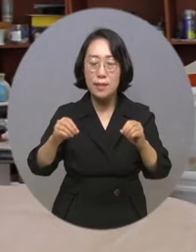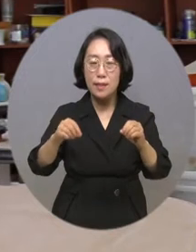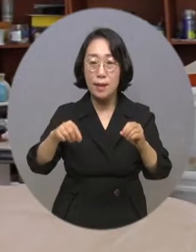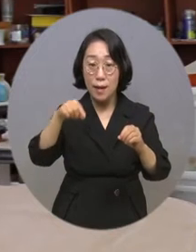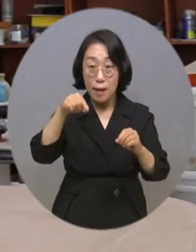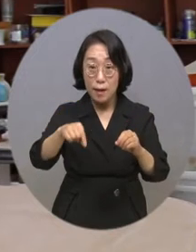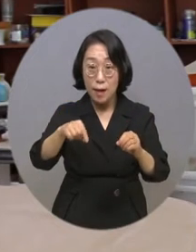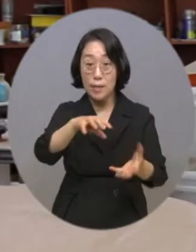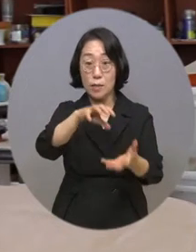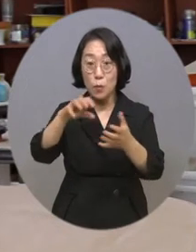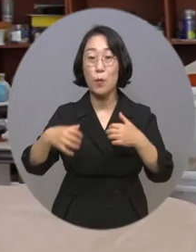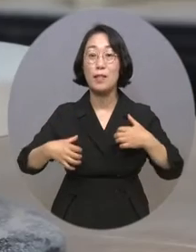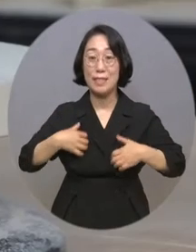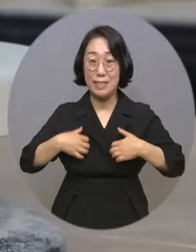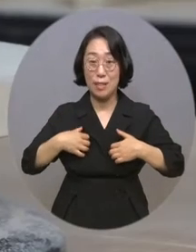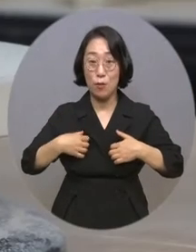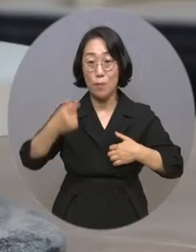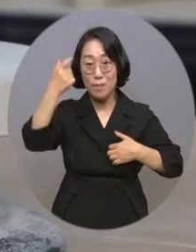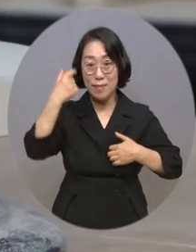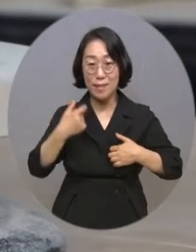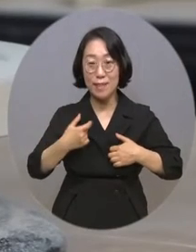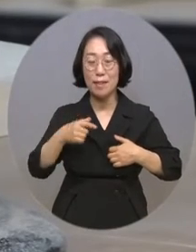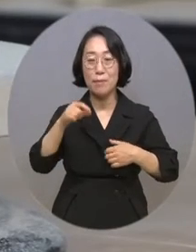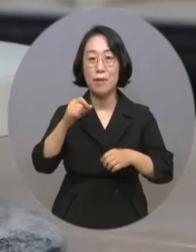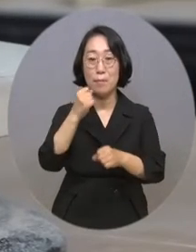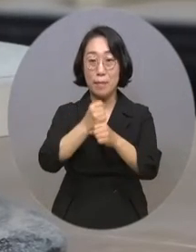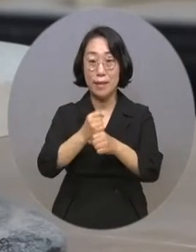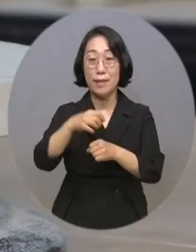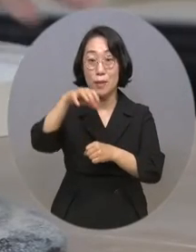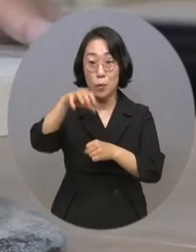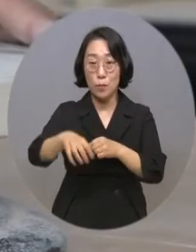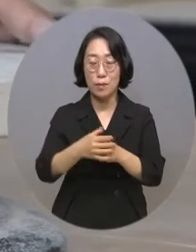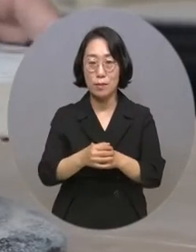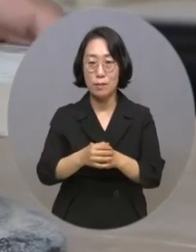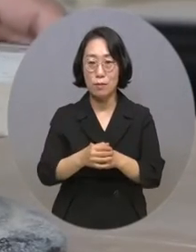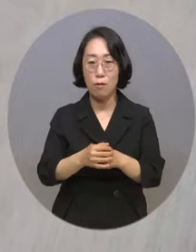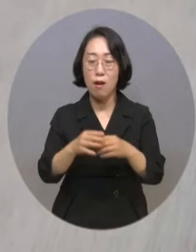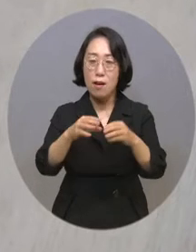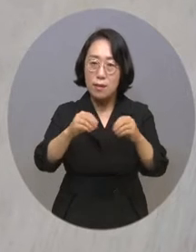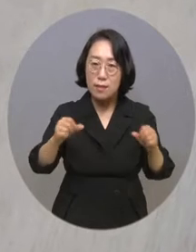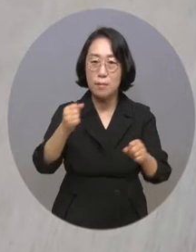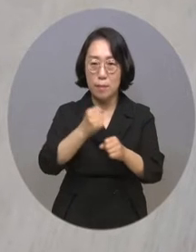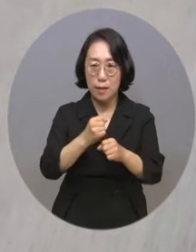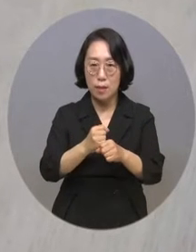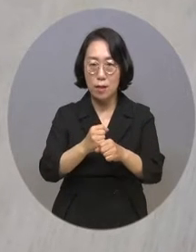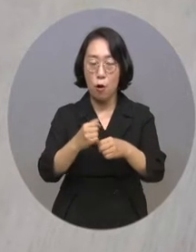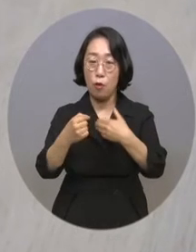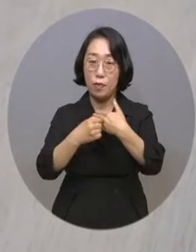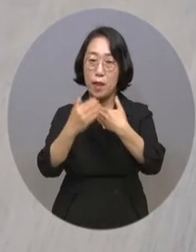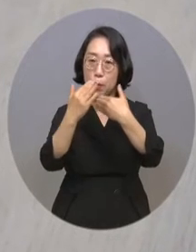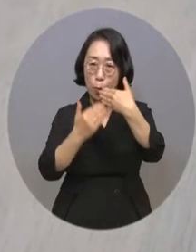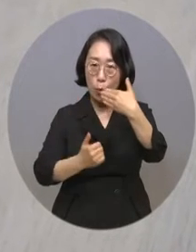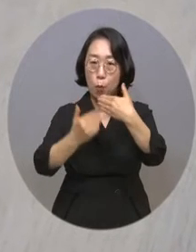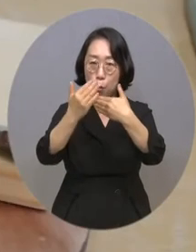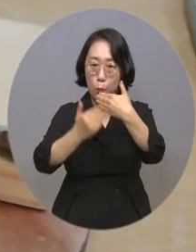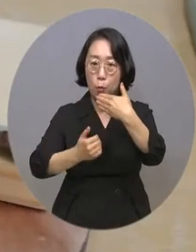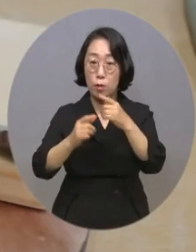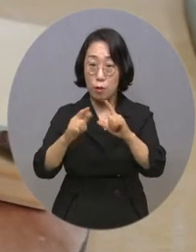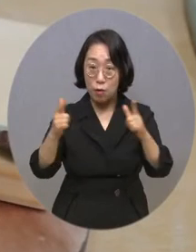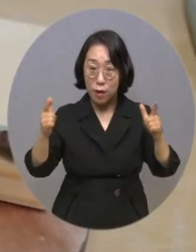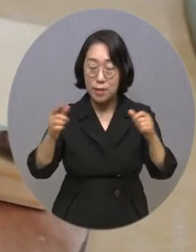뜻하는 그의 작업실 토희에선 300토로 빚은 도자기와 표면에 바르는 유약으로 빚어낸